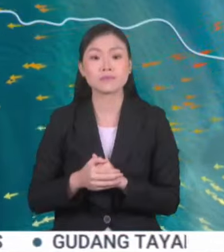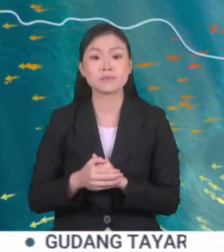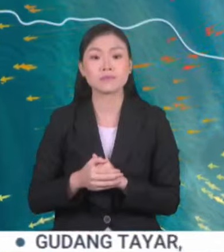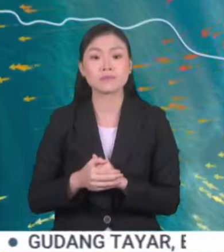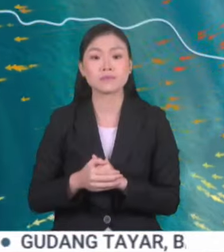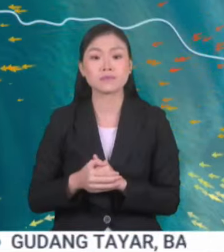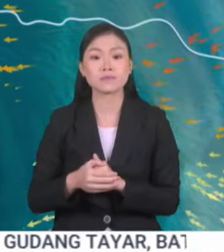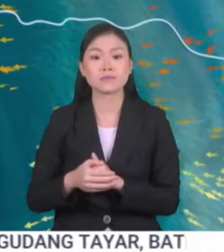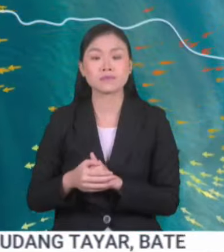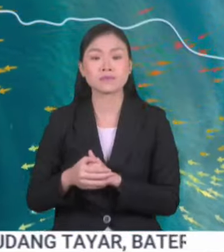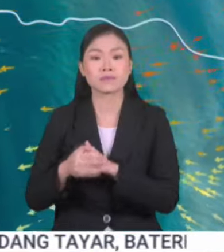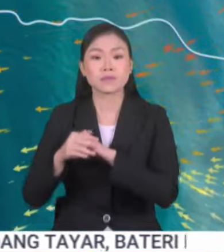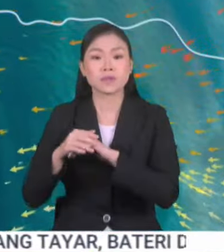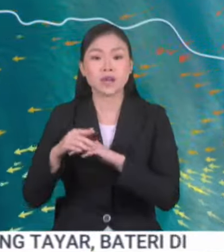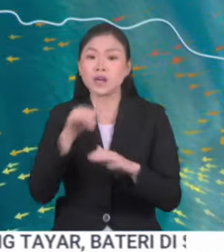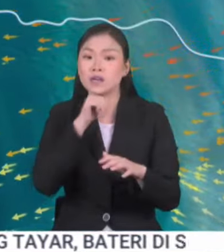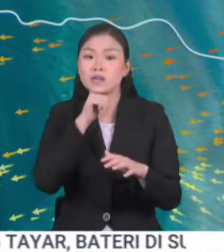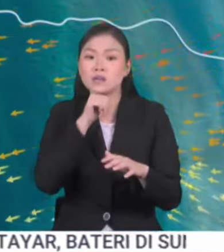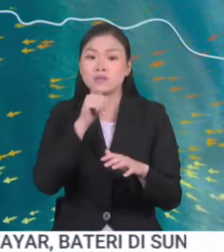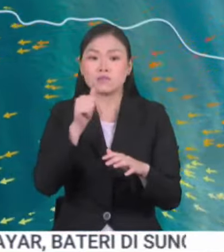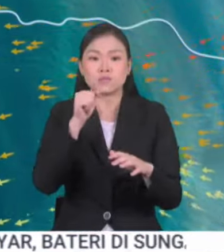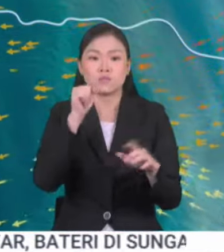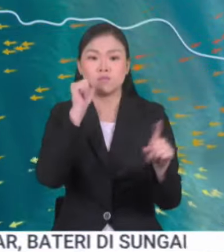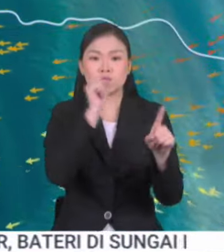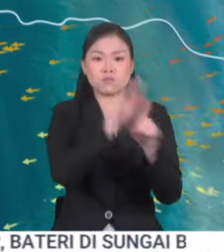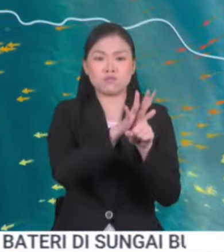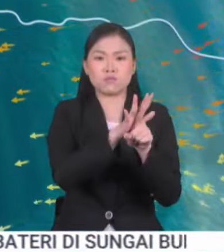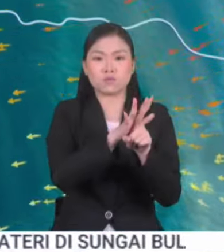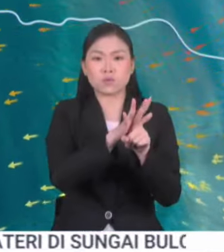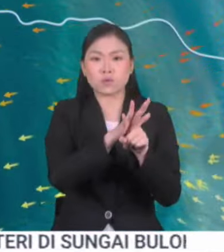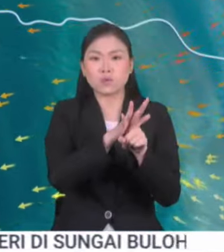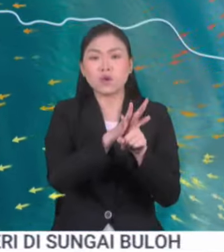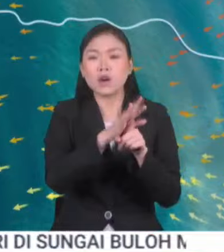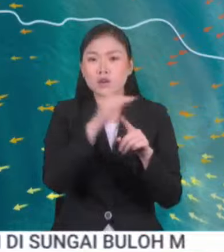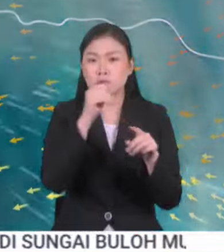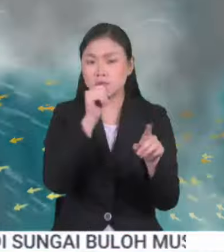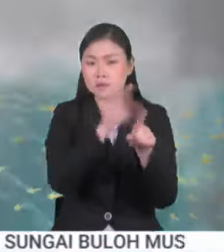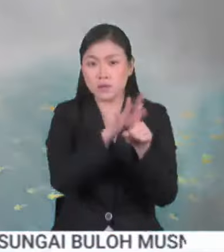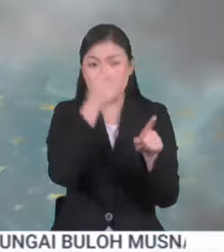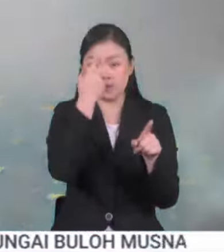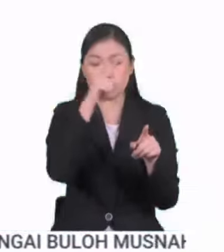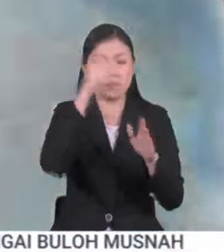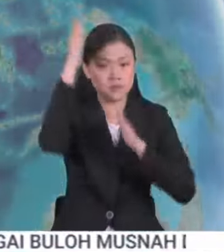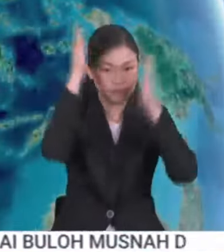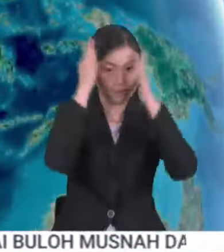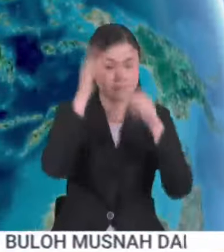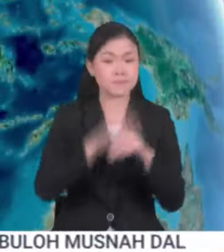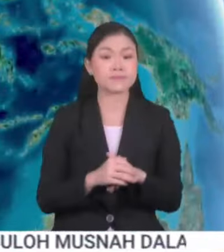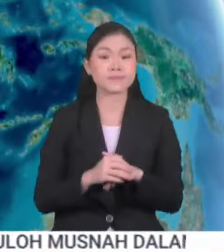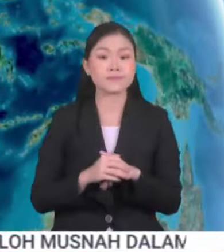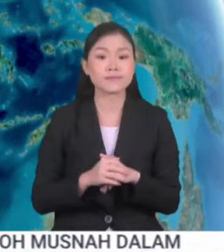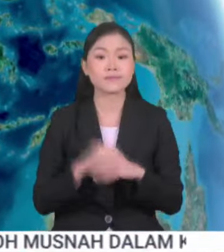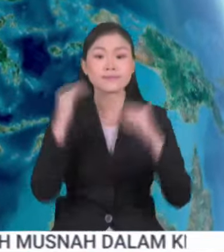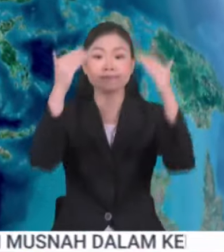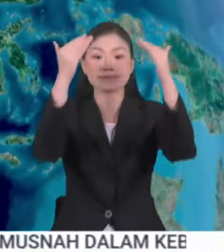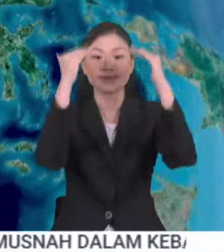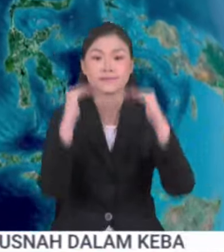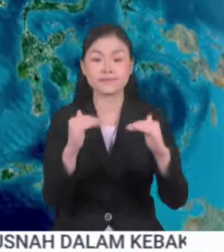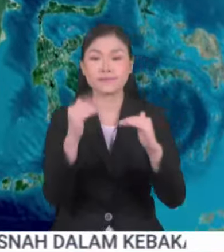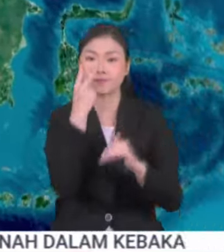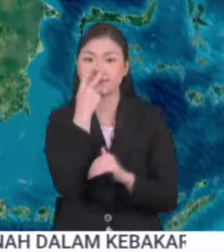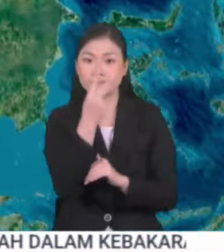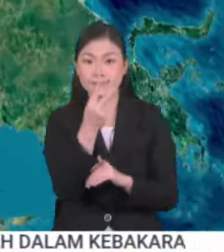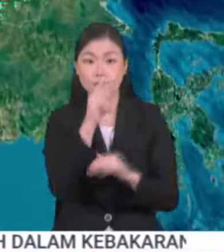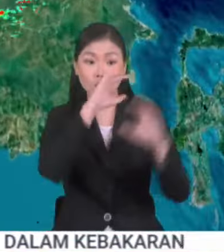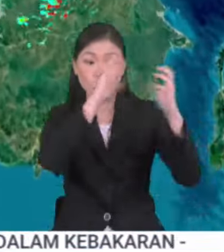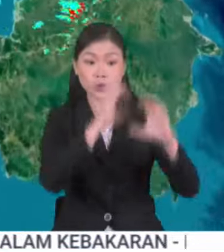telah menjauhi rantau negara dan tidak memberikan kesan yang signifikan kepada negara kita. Baiklah, seterusnya kita beralih kepada paparan